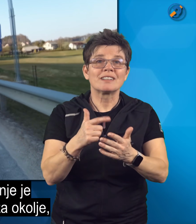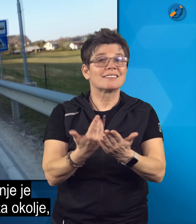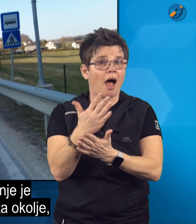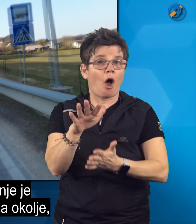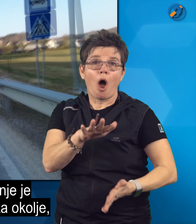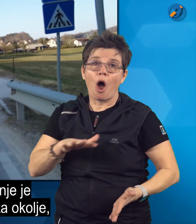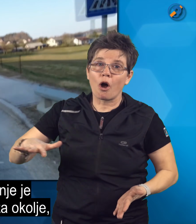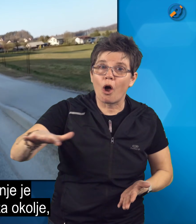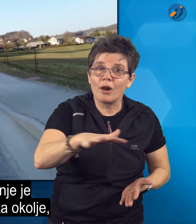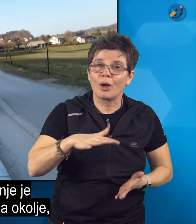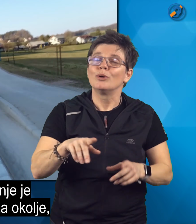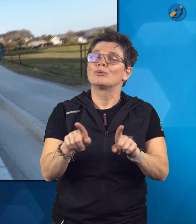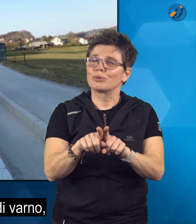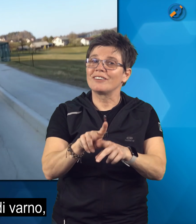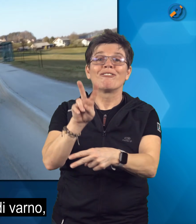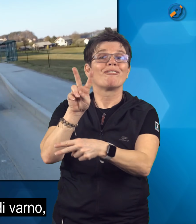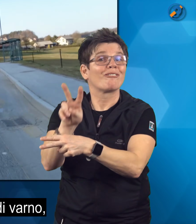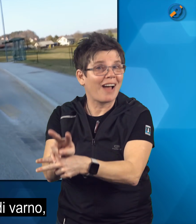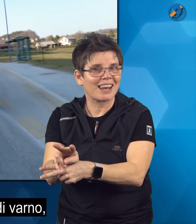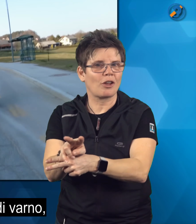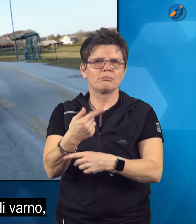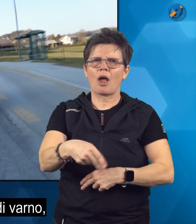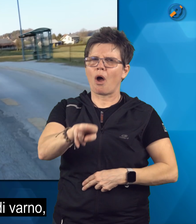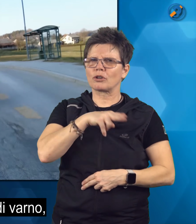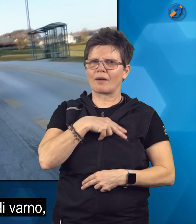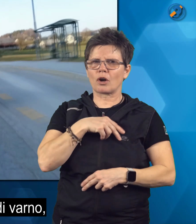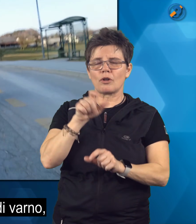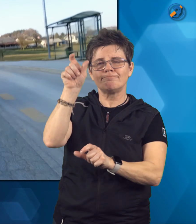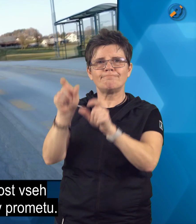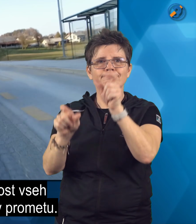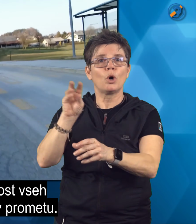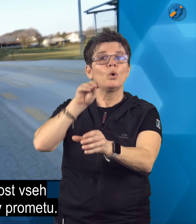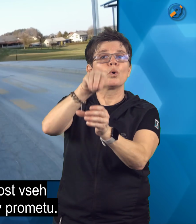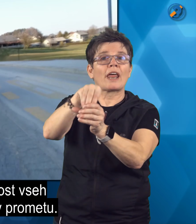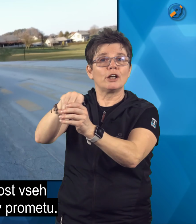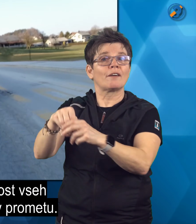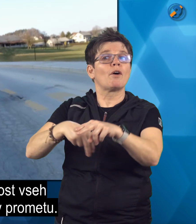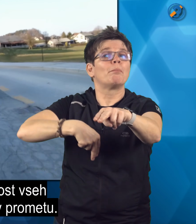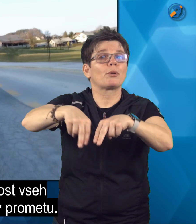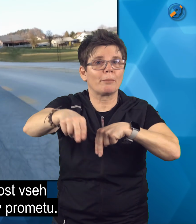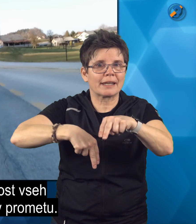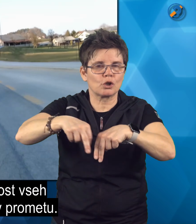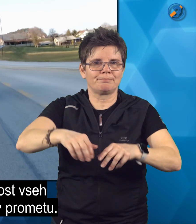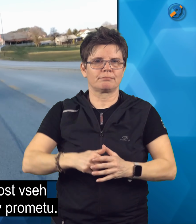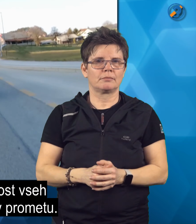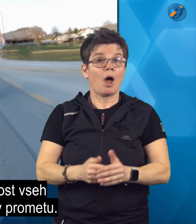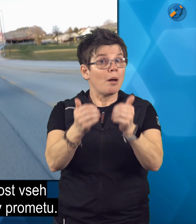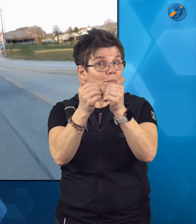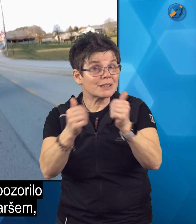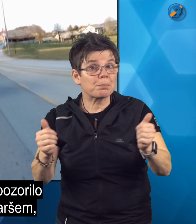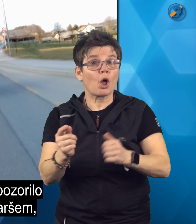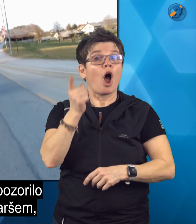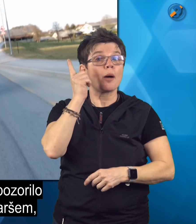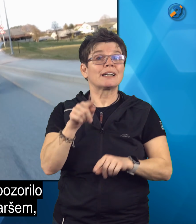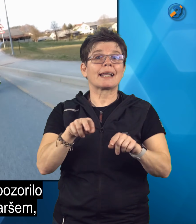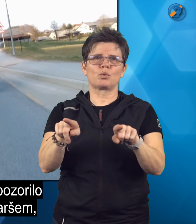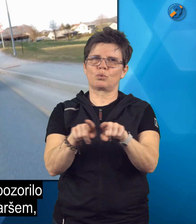Kolesarjenje je neškodljivo za okolje, da pa bo tudi varno, je odgovornost vseh udeležencev v